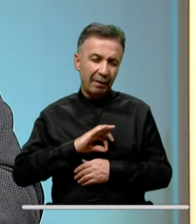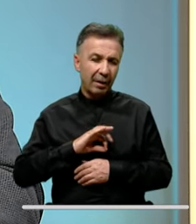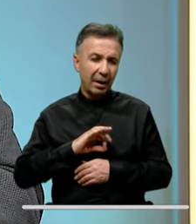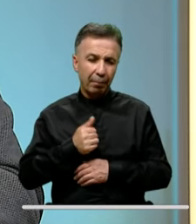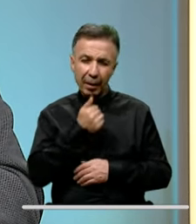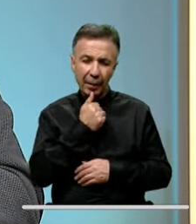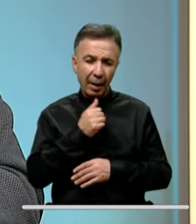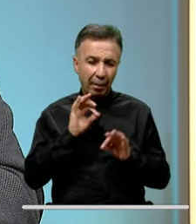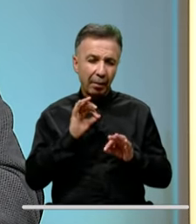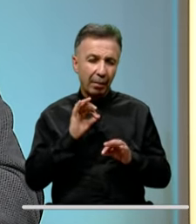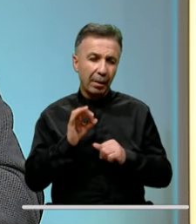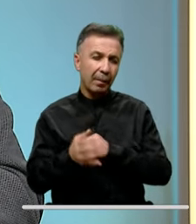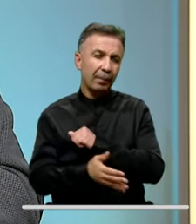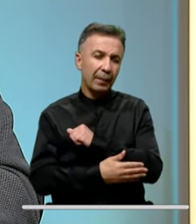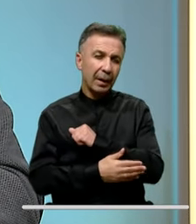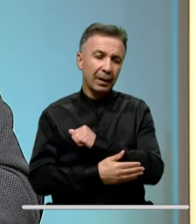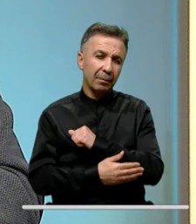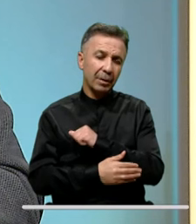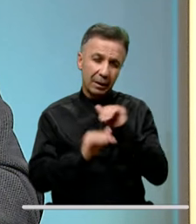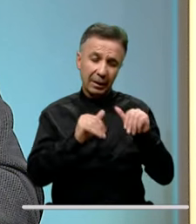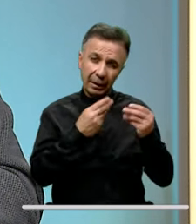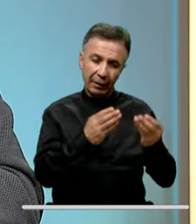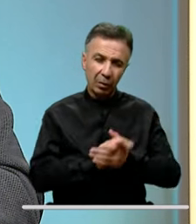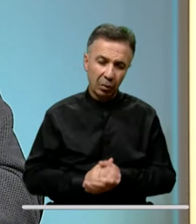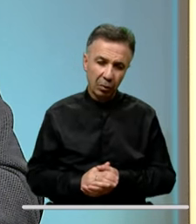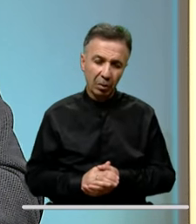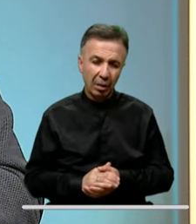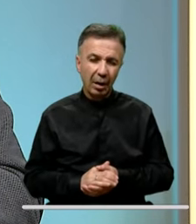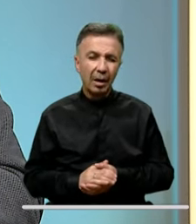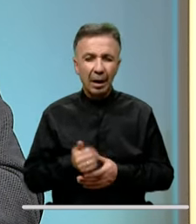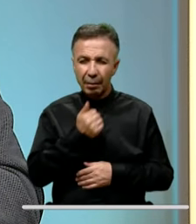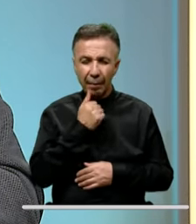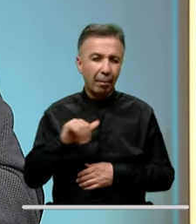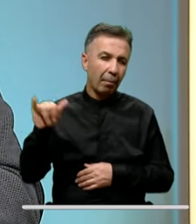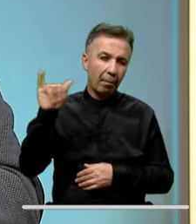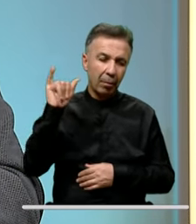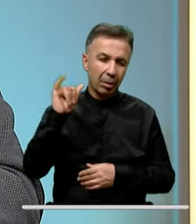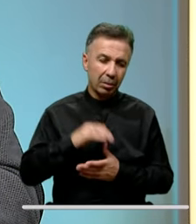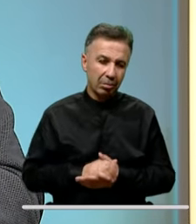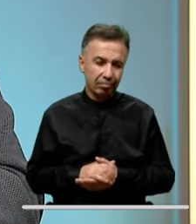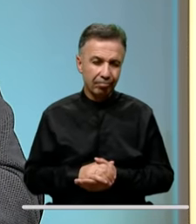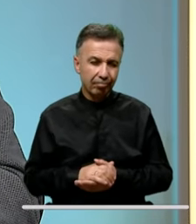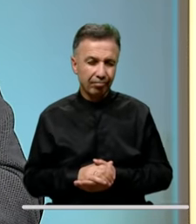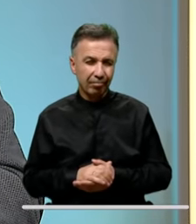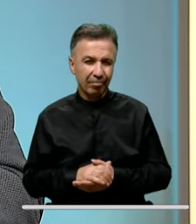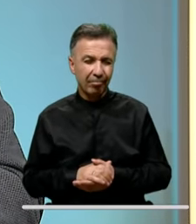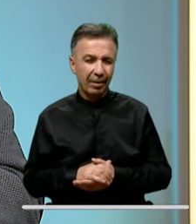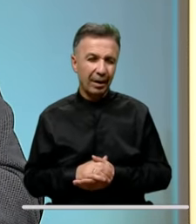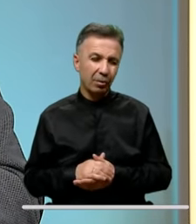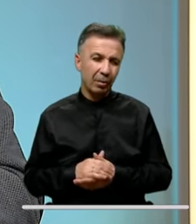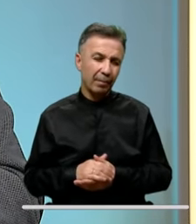beyin kanaması geçirdi, alkollü düştü. Geçen sene yine ölümden döndü. Her yere şu